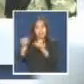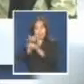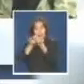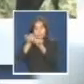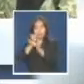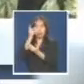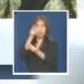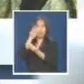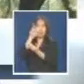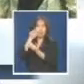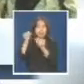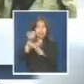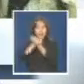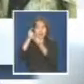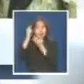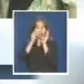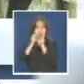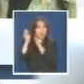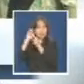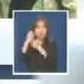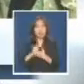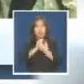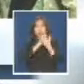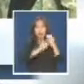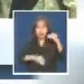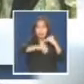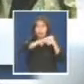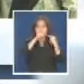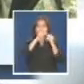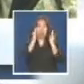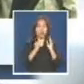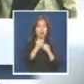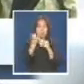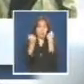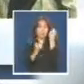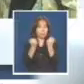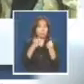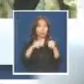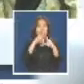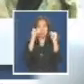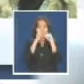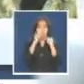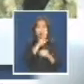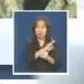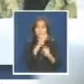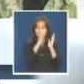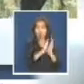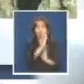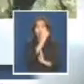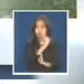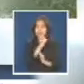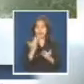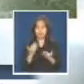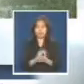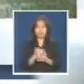าคงจะต้องดูช่องทางเพิ่มเติมนะครับในการที่จะช่วยเหลือครอบครัวของแท็กซี่ผู้เสียชีวิตและก็ถือว่าเป็นพลเมืองดี